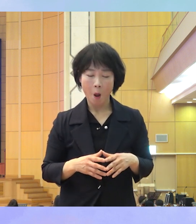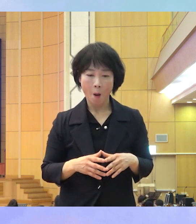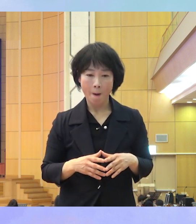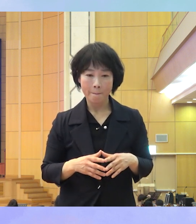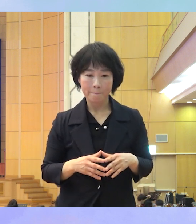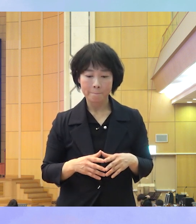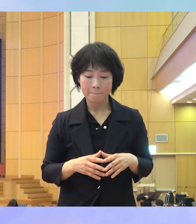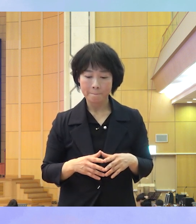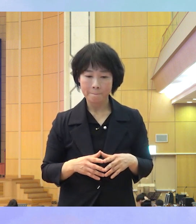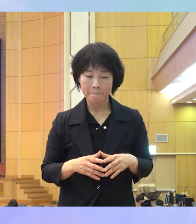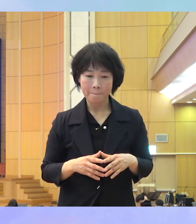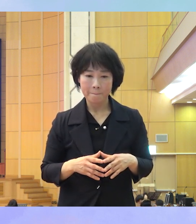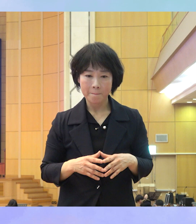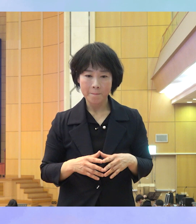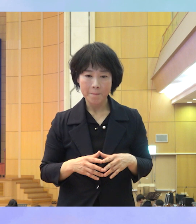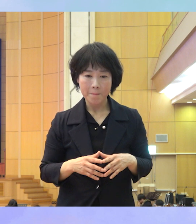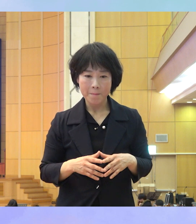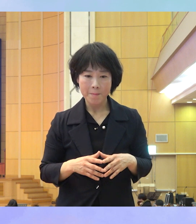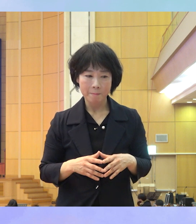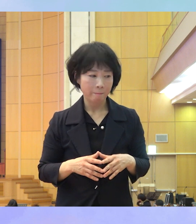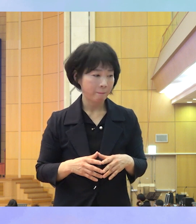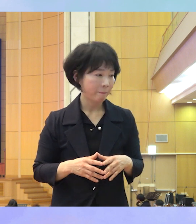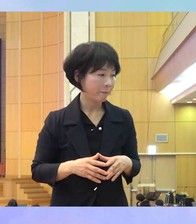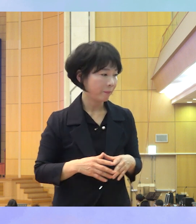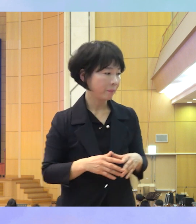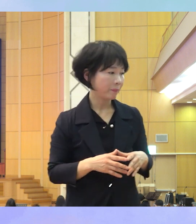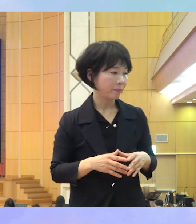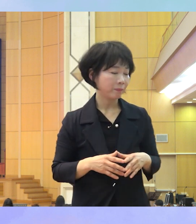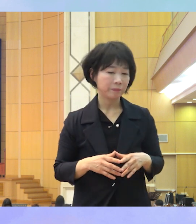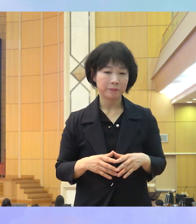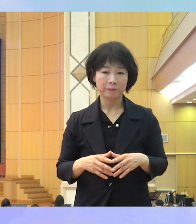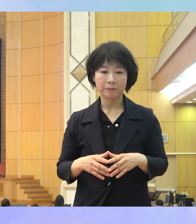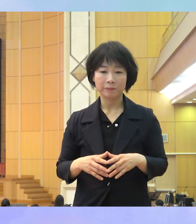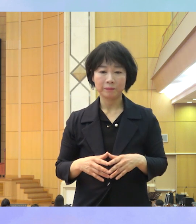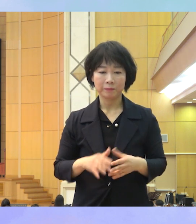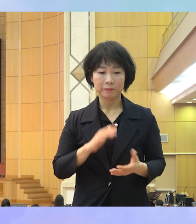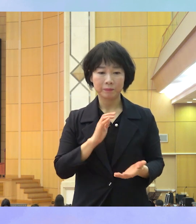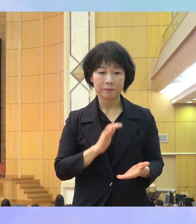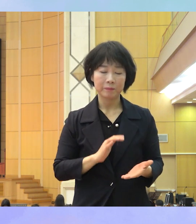262장 찬양하면서 주님께 예물을 드립니다.